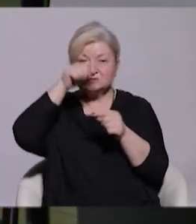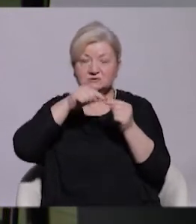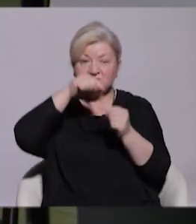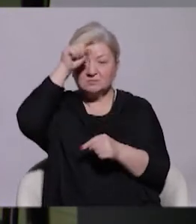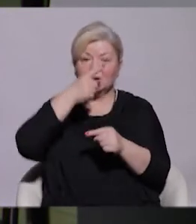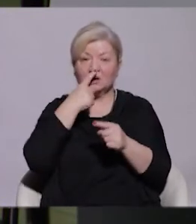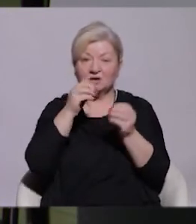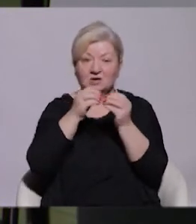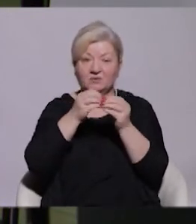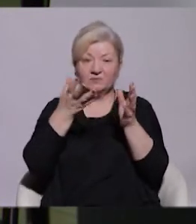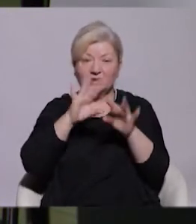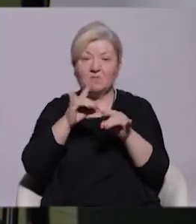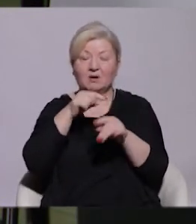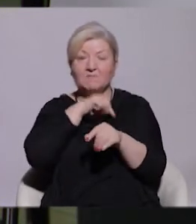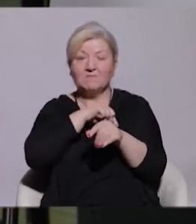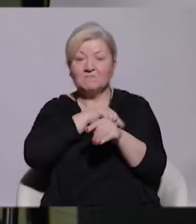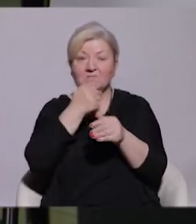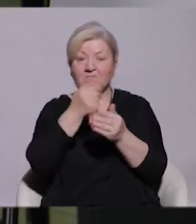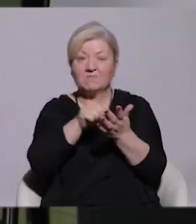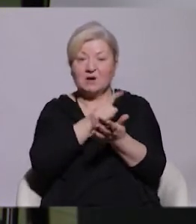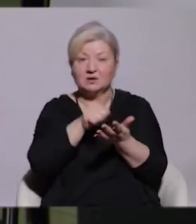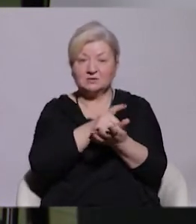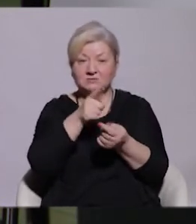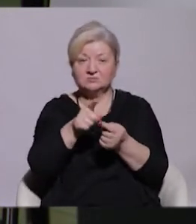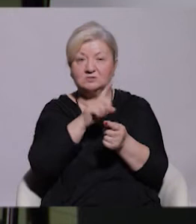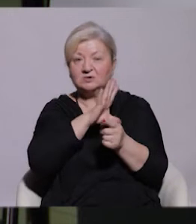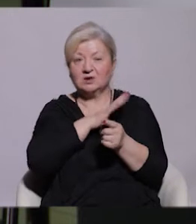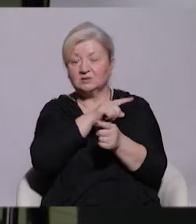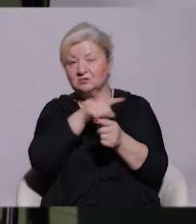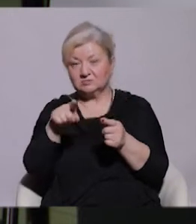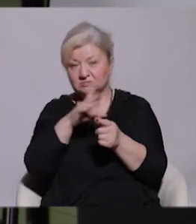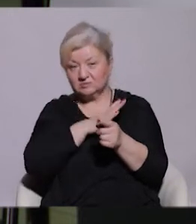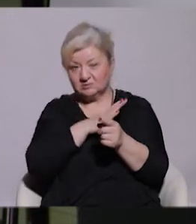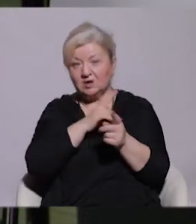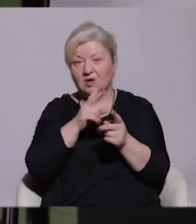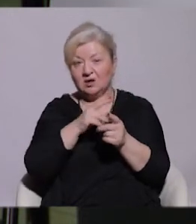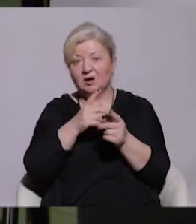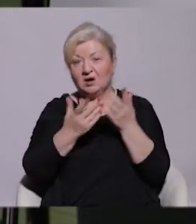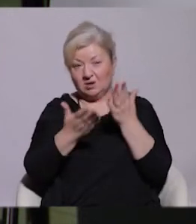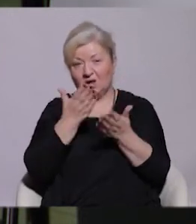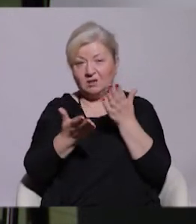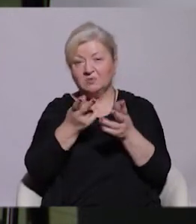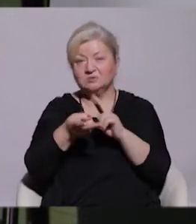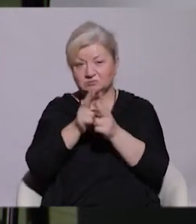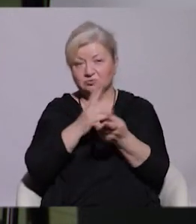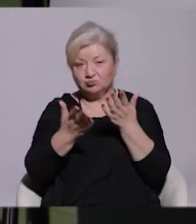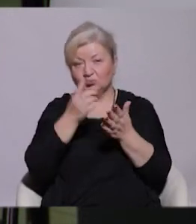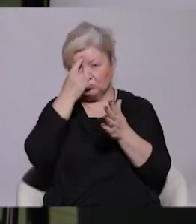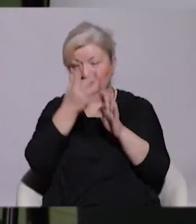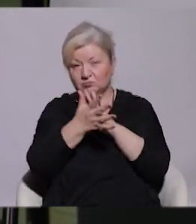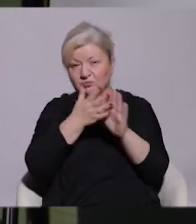მაგრამ რაღაც ერთ-ერთი მახასიათებელი, რომელიც ჩვენ უკვე გავიარეთ, მე მგონი შეიცვალა, თუ მიხვდით